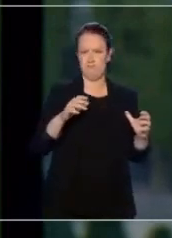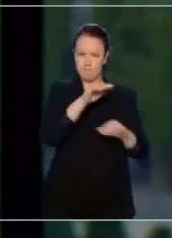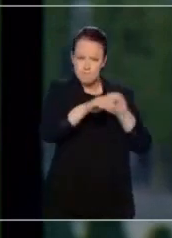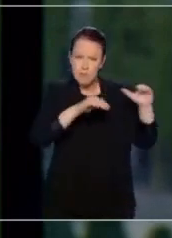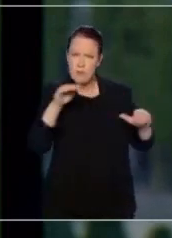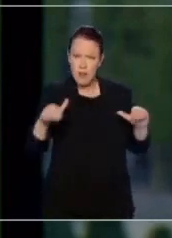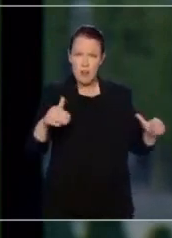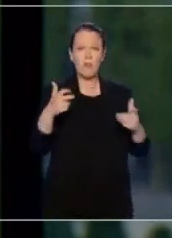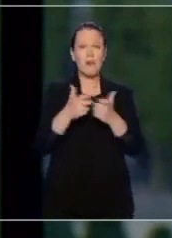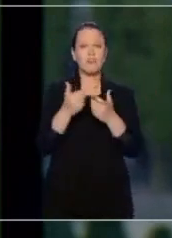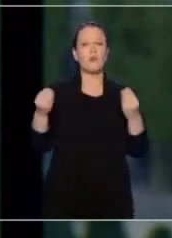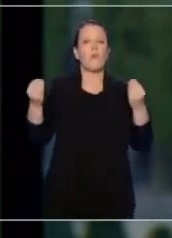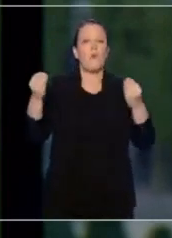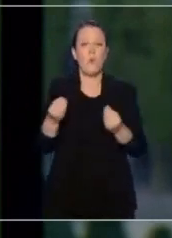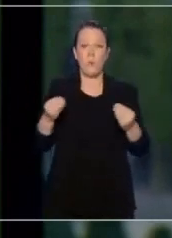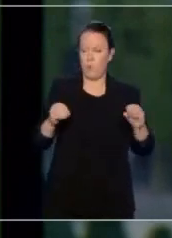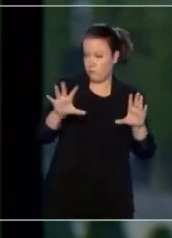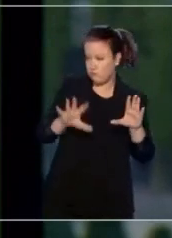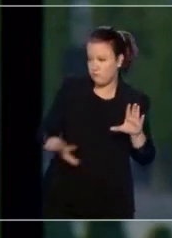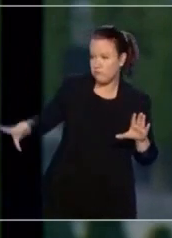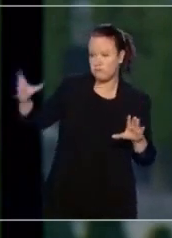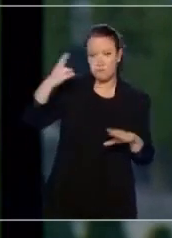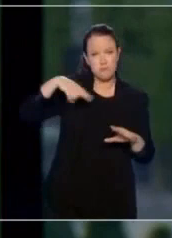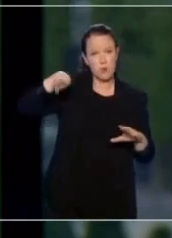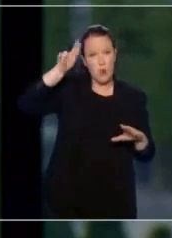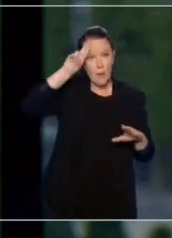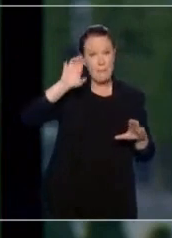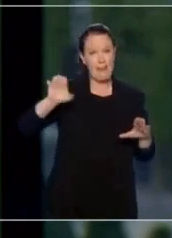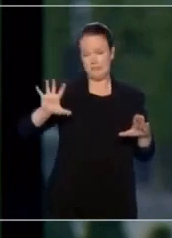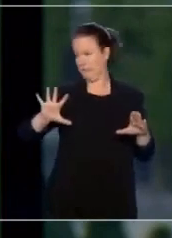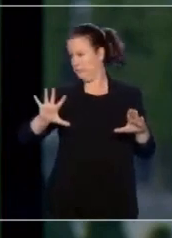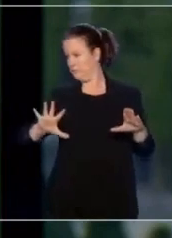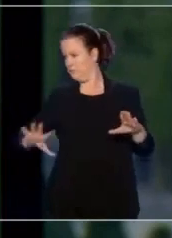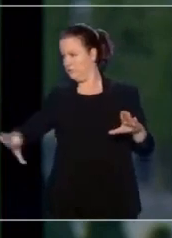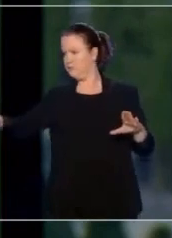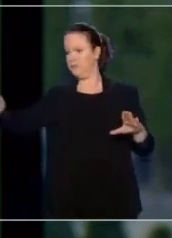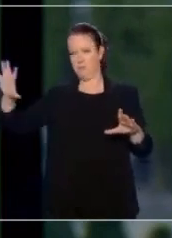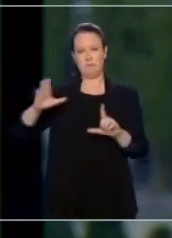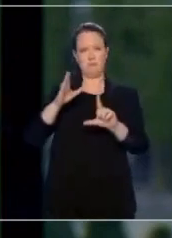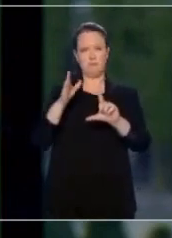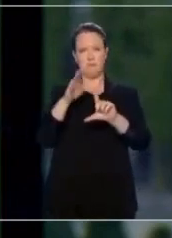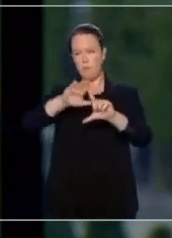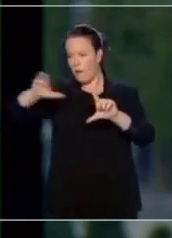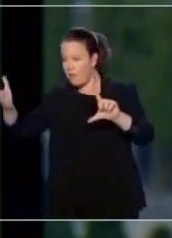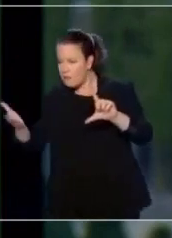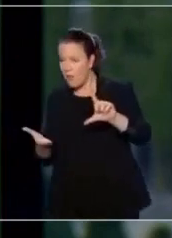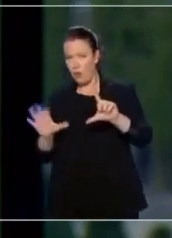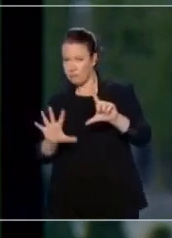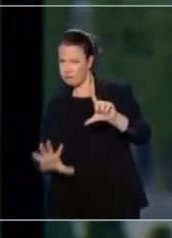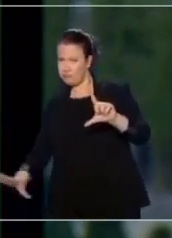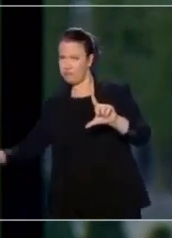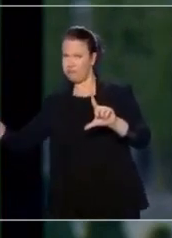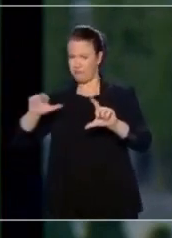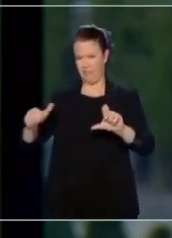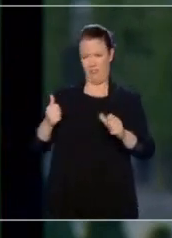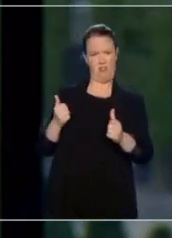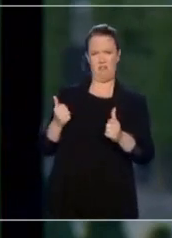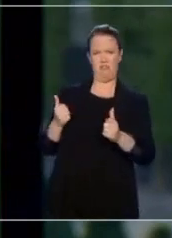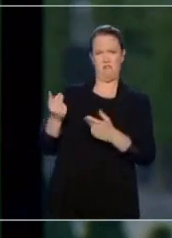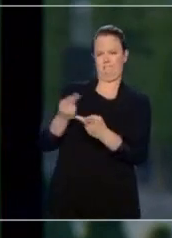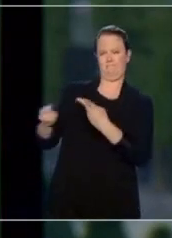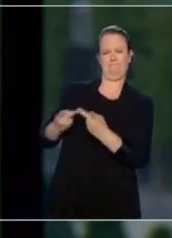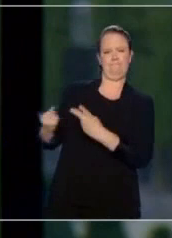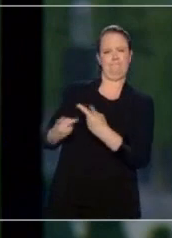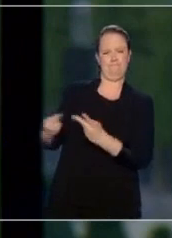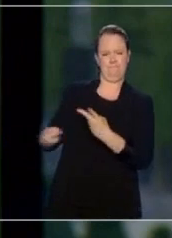balkans en afrique au proche et au moyen-orient plusieurs pays sont aujourd'hui fortement touchés et nous allons accroître